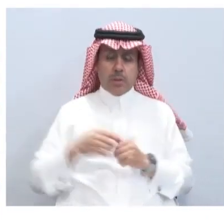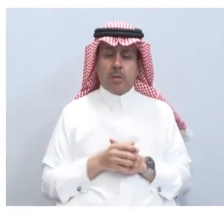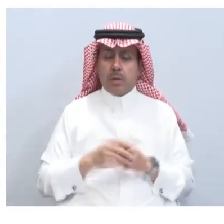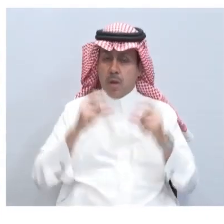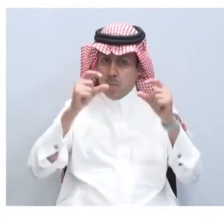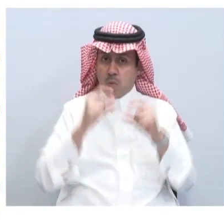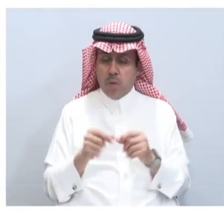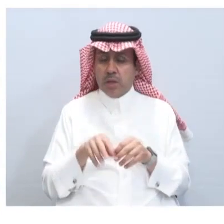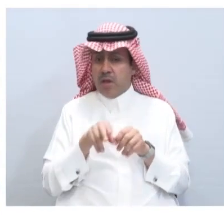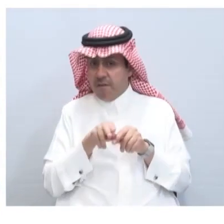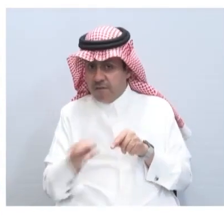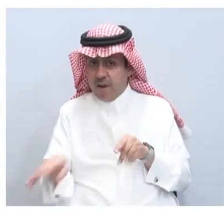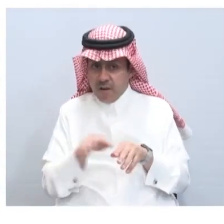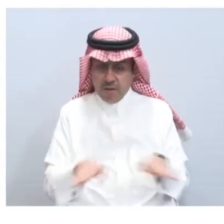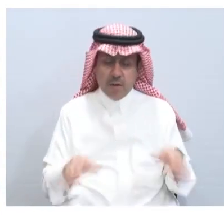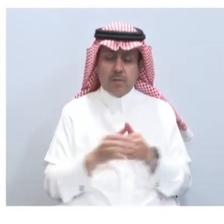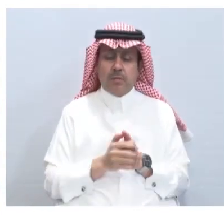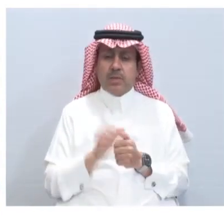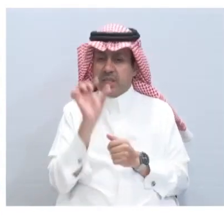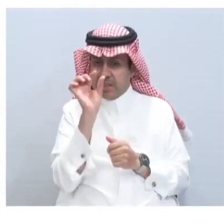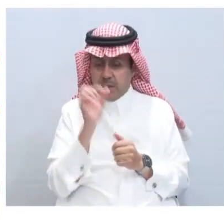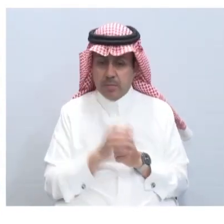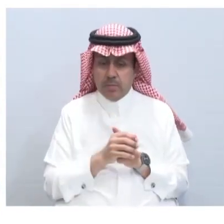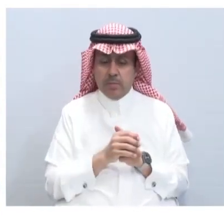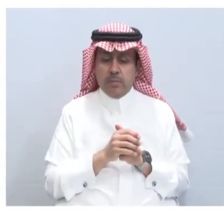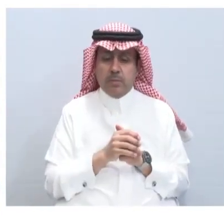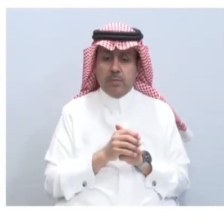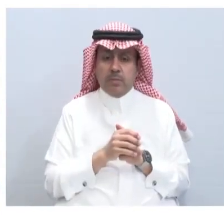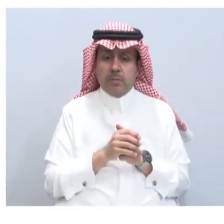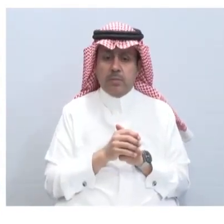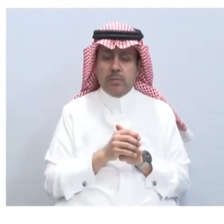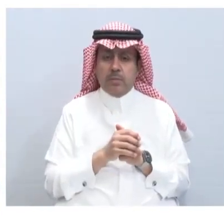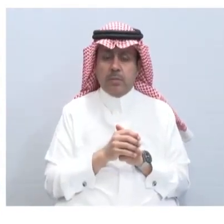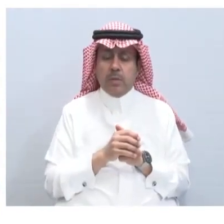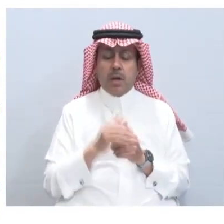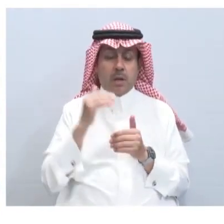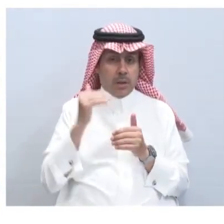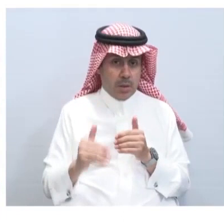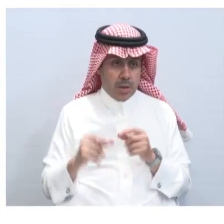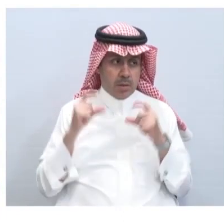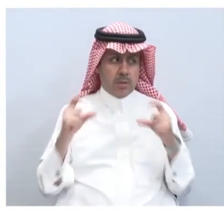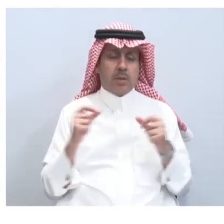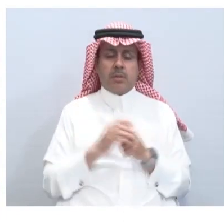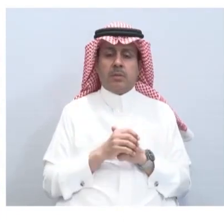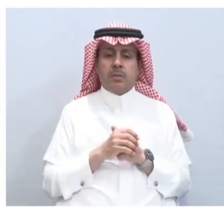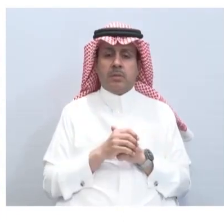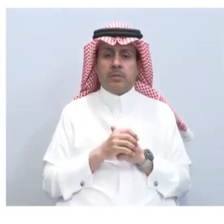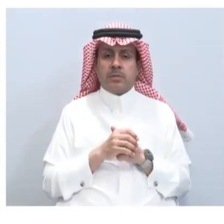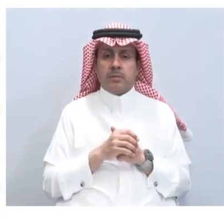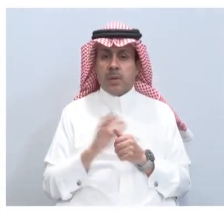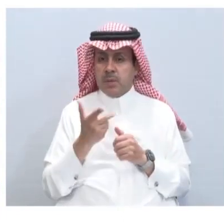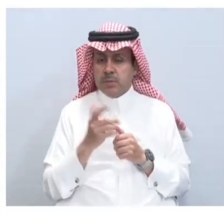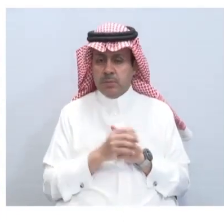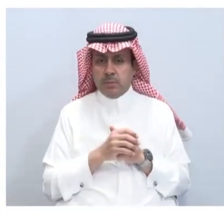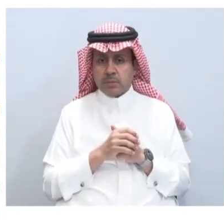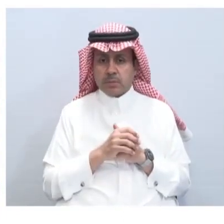موضوعاتهم فرعيه ادق ترتبط بالموضوع الاصلي هناك العديد من الادله الموضوعيه ما هي